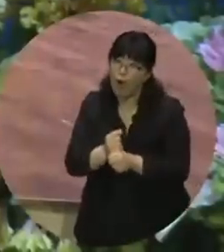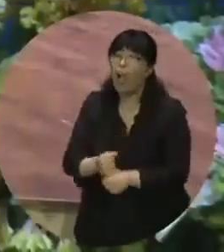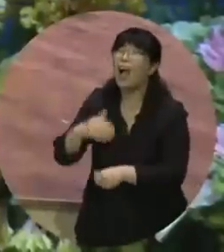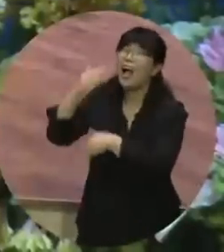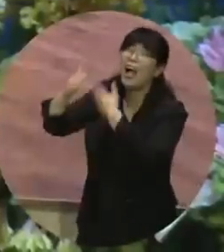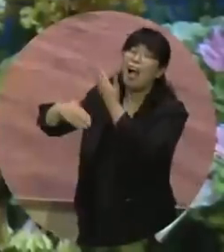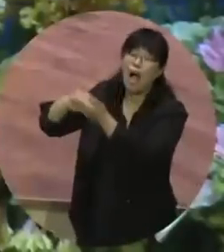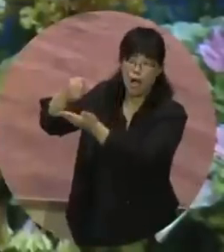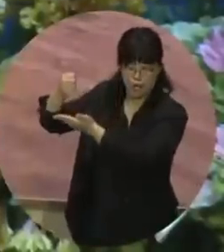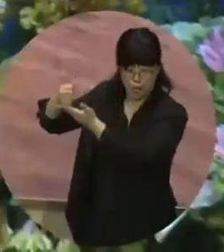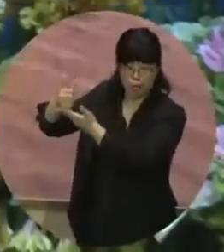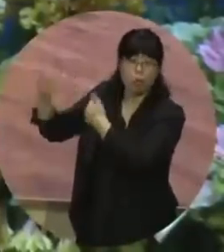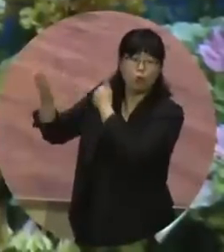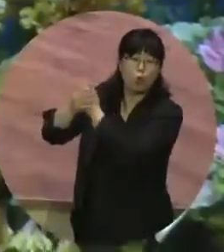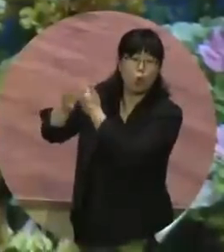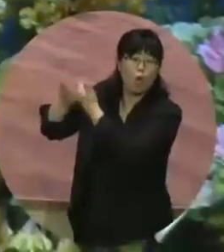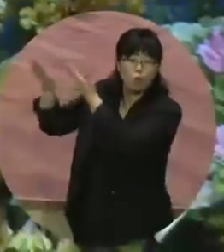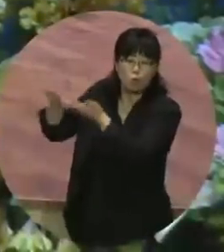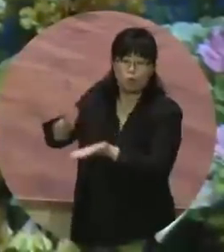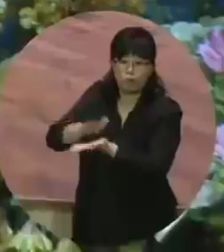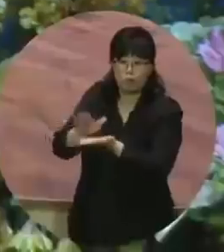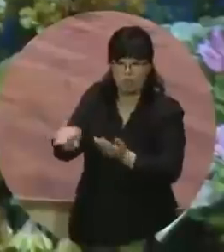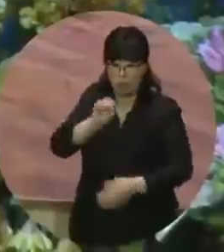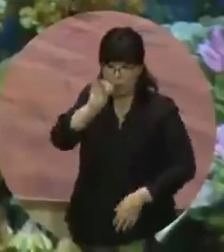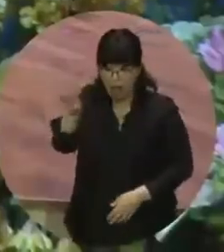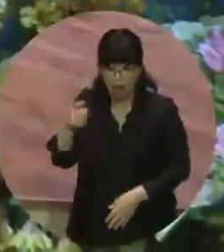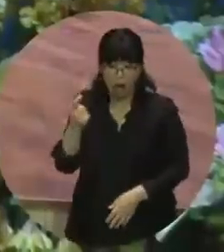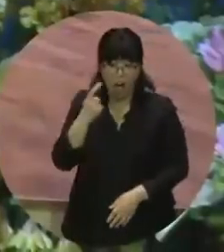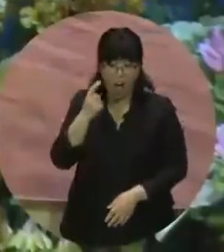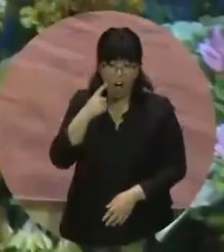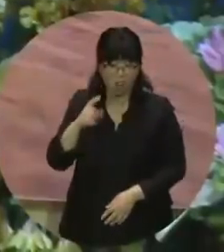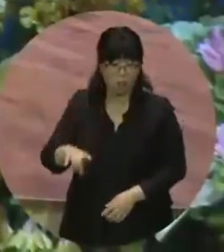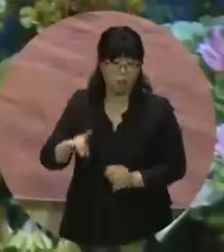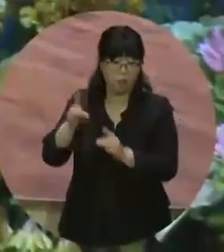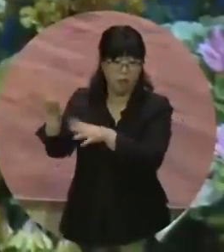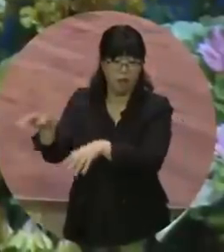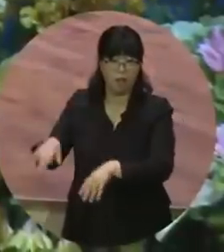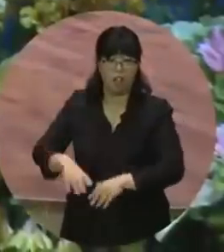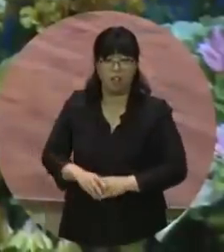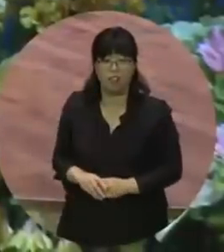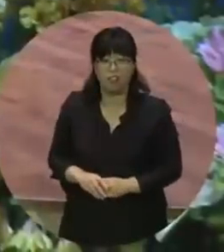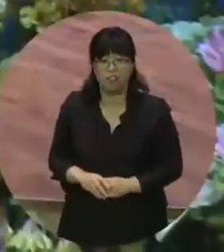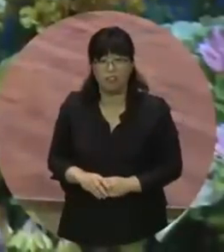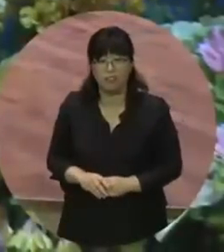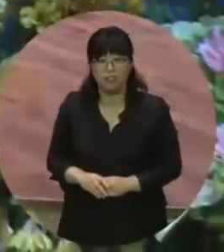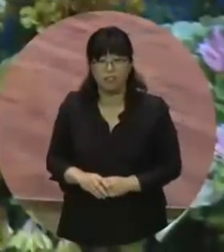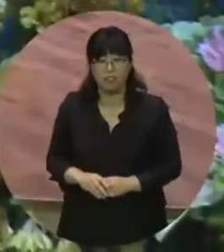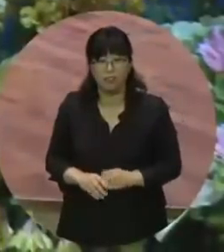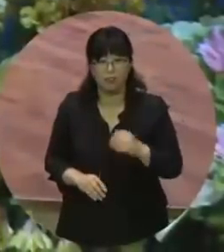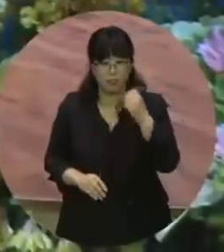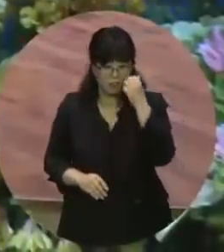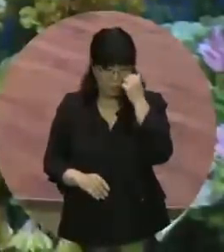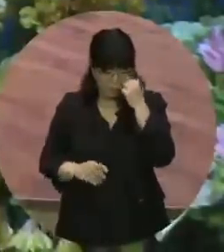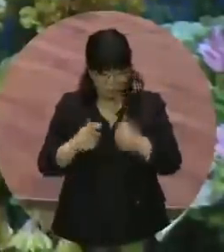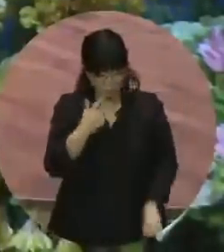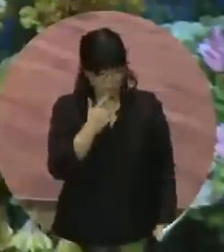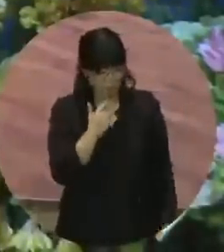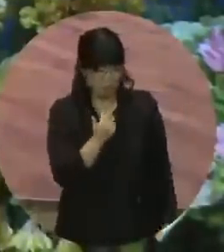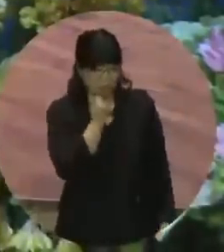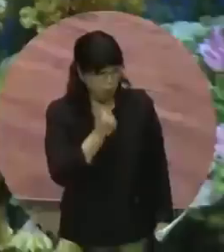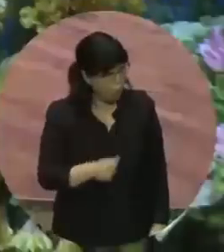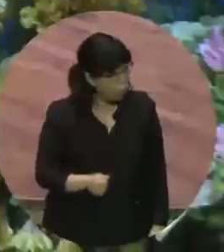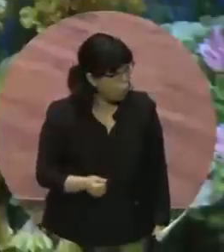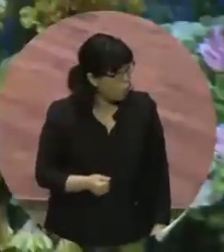축복 안 되는 말 인정 사정 없어 그냥 하나님 이름까지 팔면 거짓말이에요. 이걸 완전